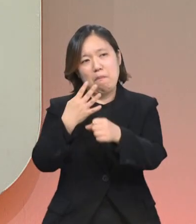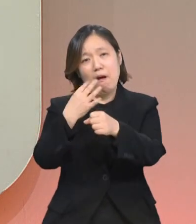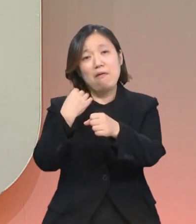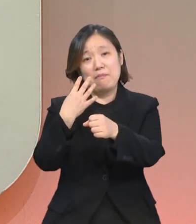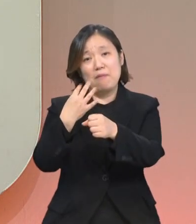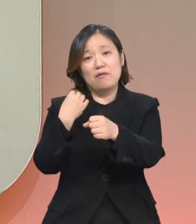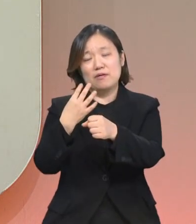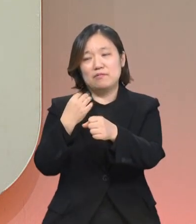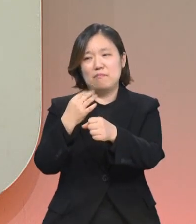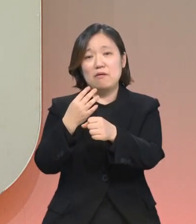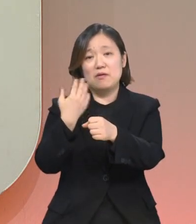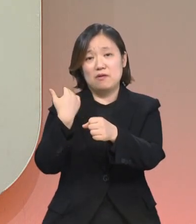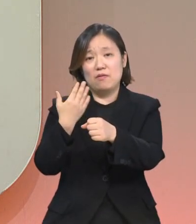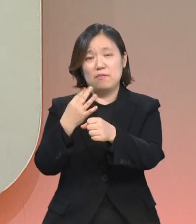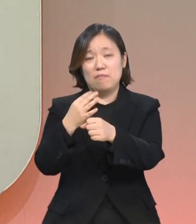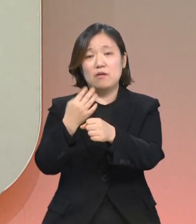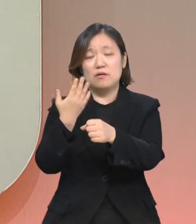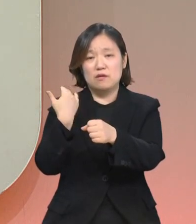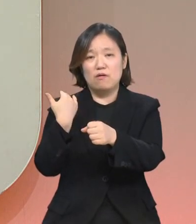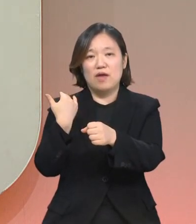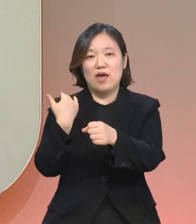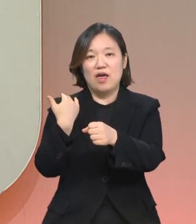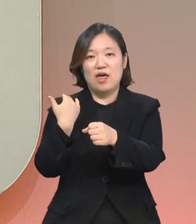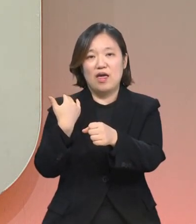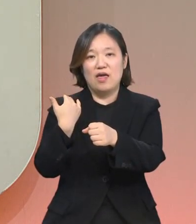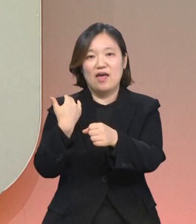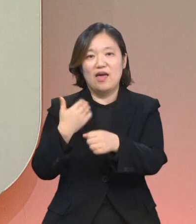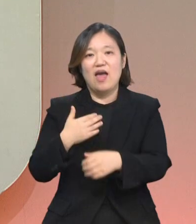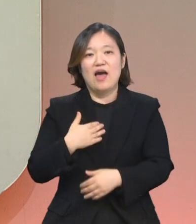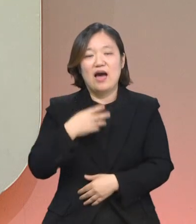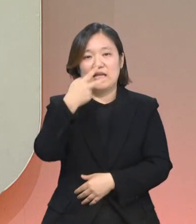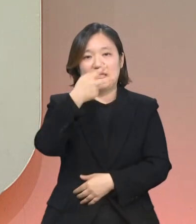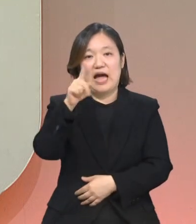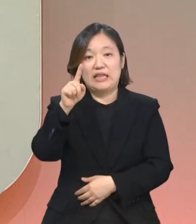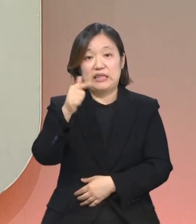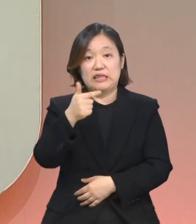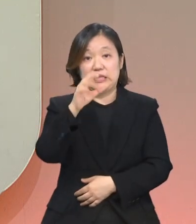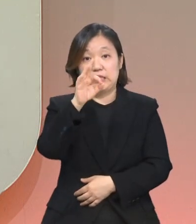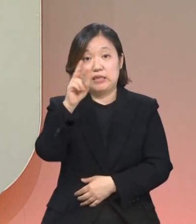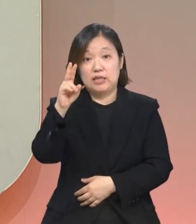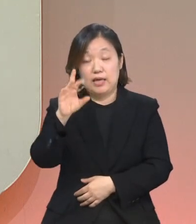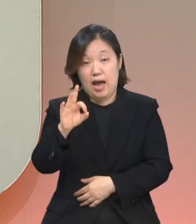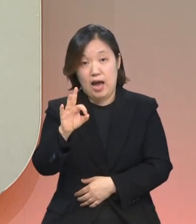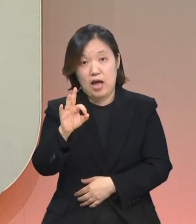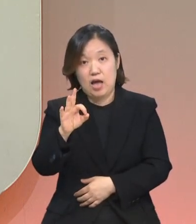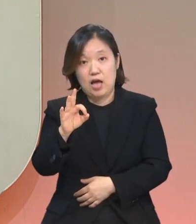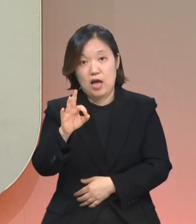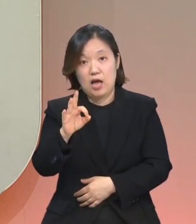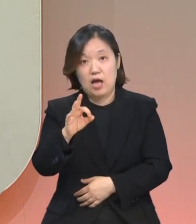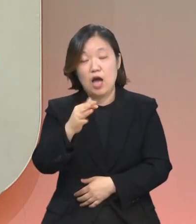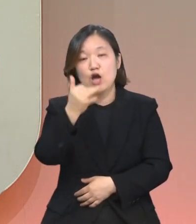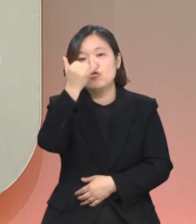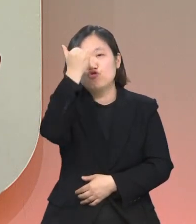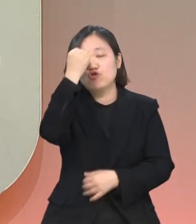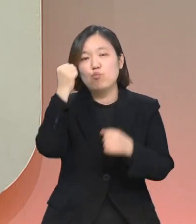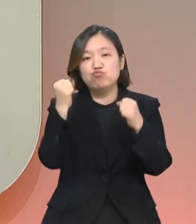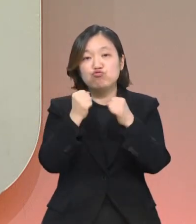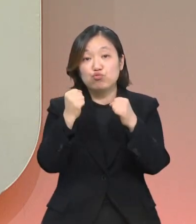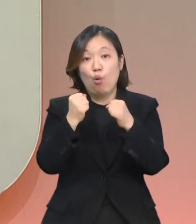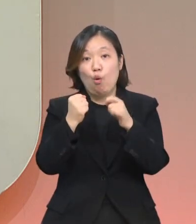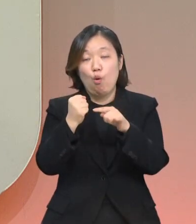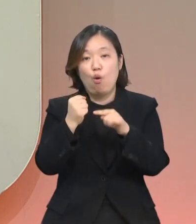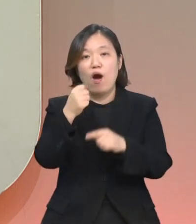년 전이었어요 몇 년 전에 제가 그 단양에 충청북도 당향에 이제